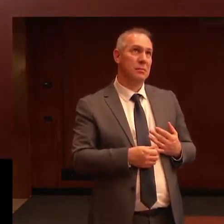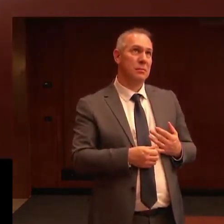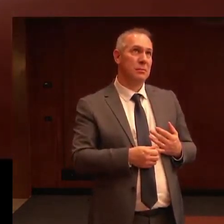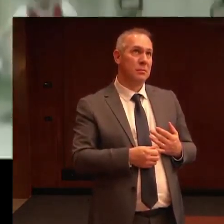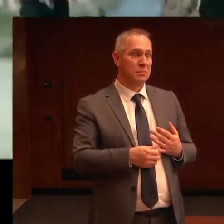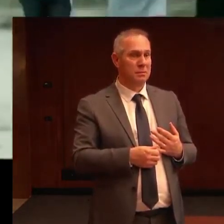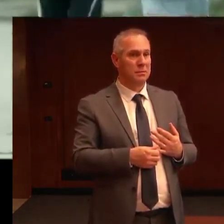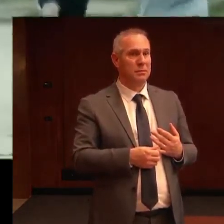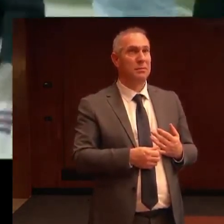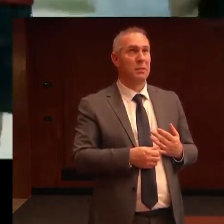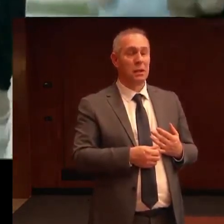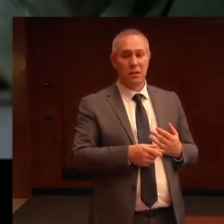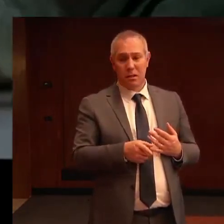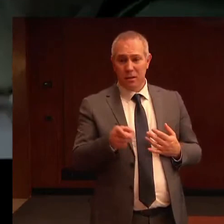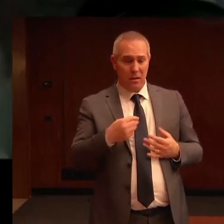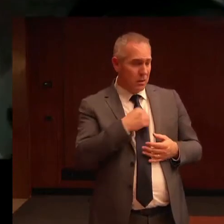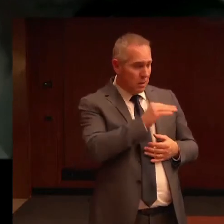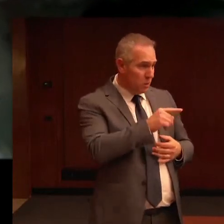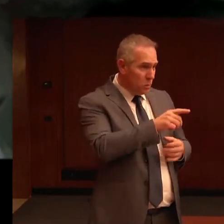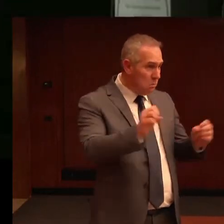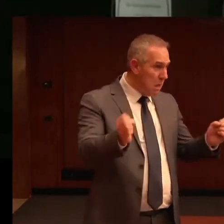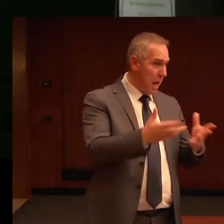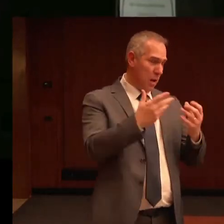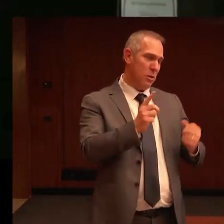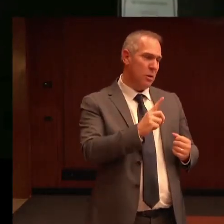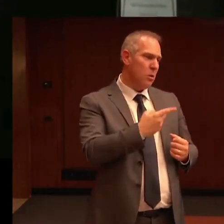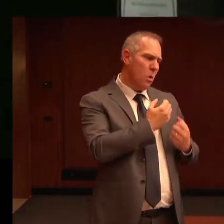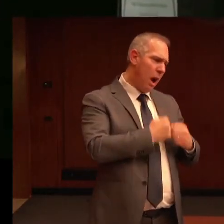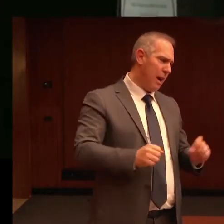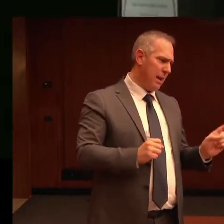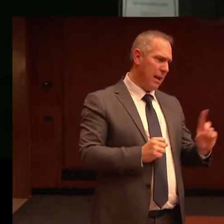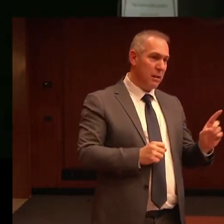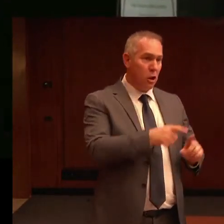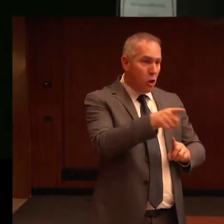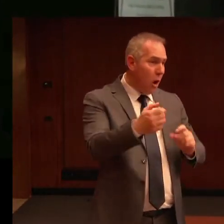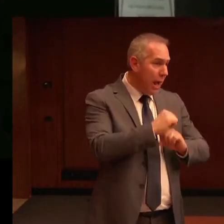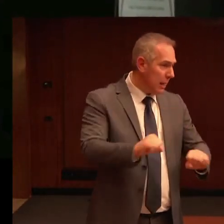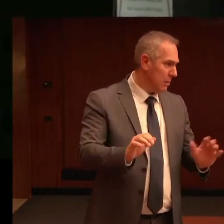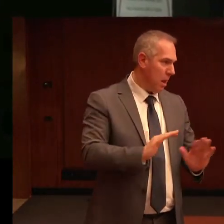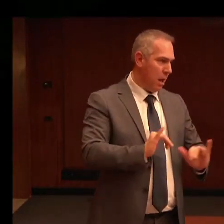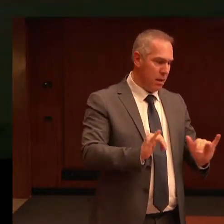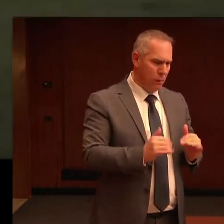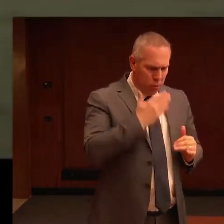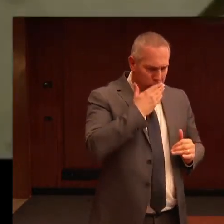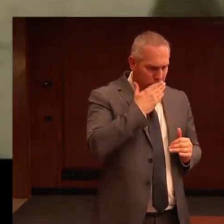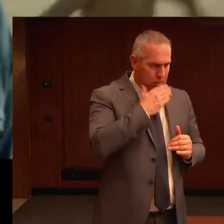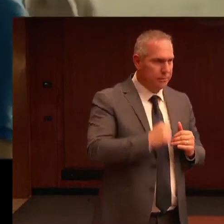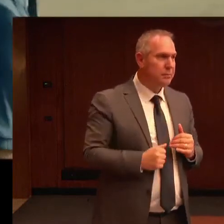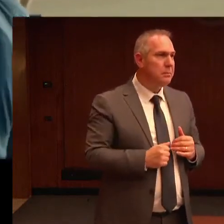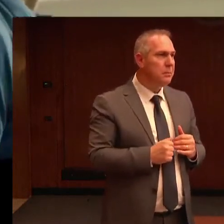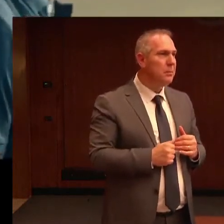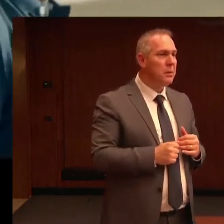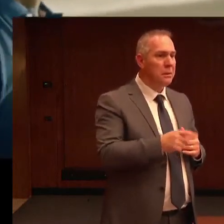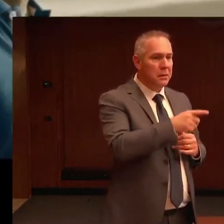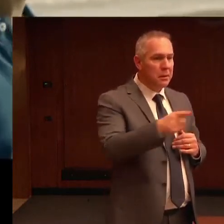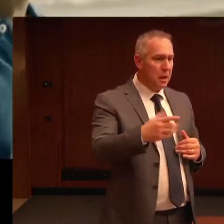Non ti chiedo di fare miracoli, ma ti chiedo di non arrenderti. Loro non si arrendono mai. Non posso essere responsabile di persone di 30 anni